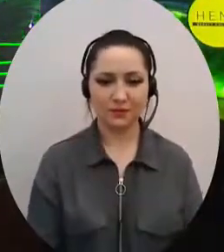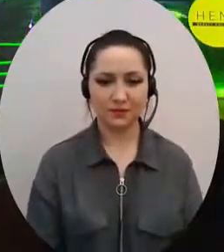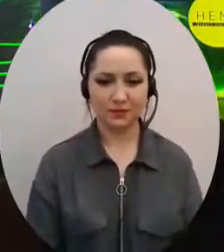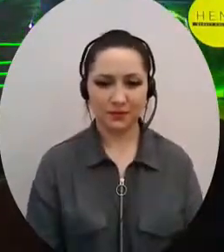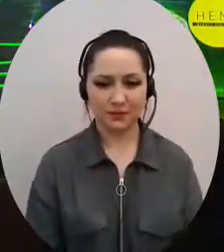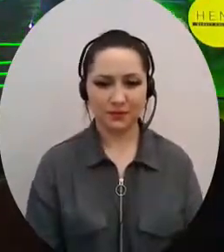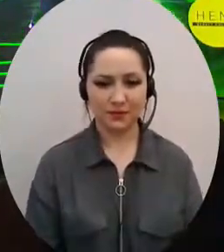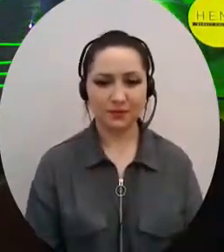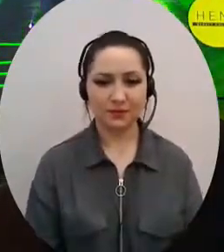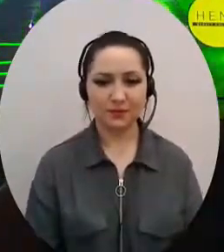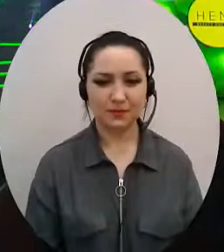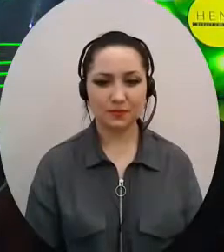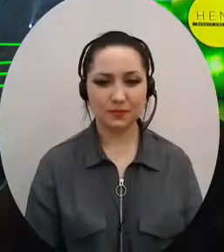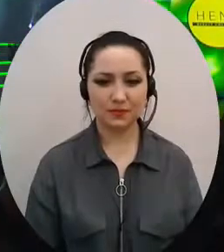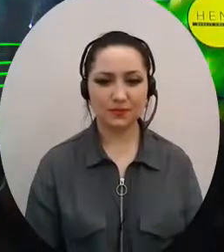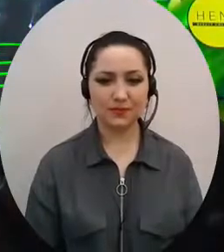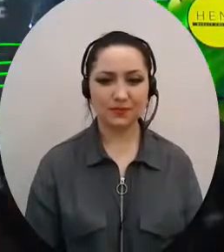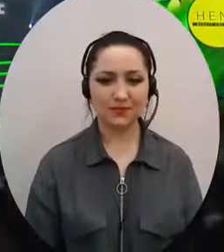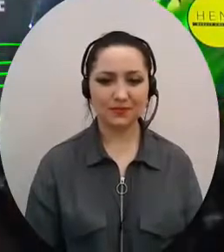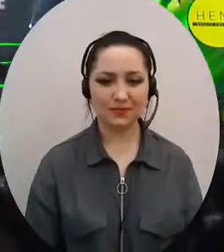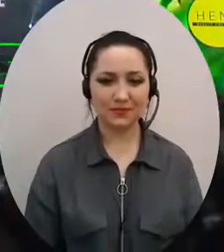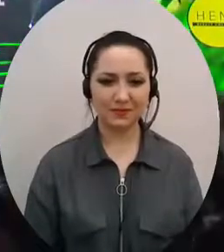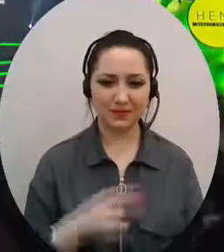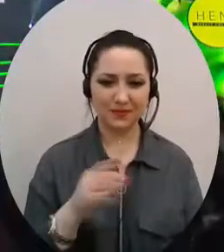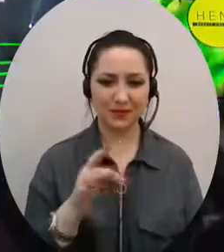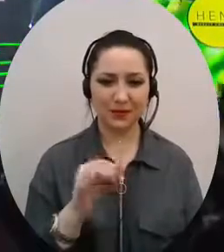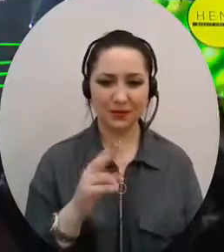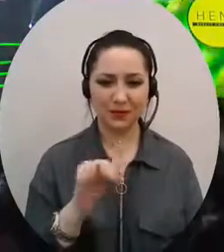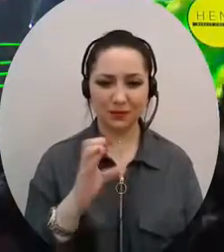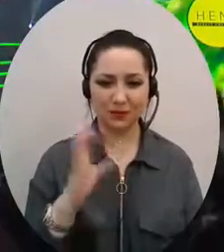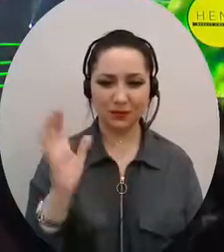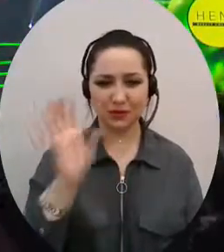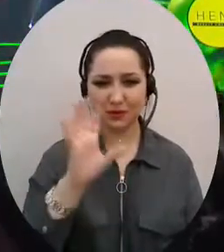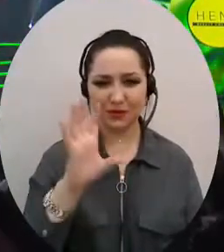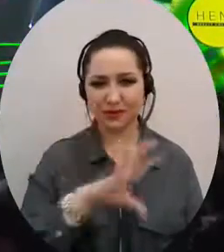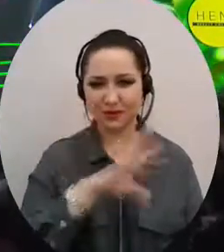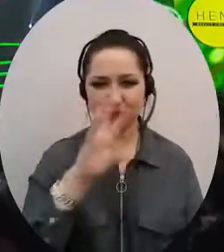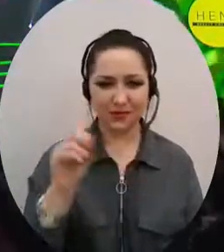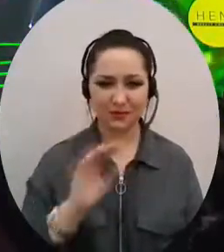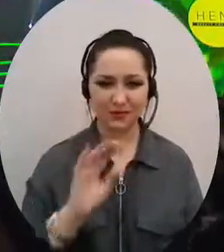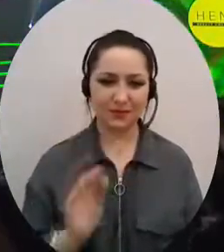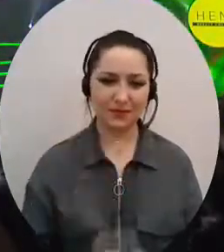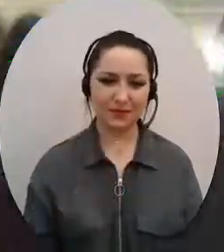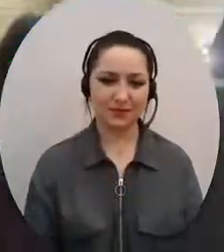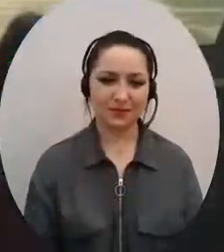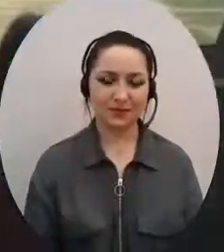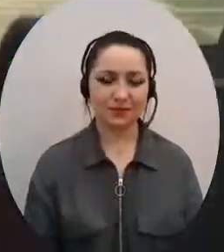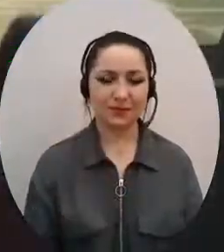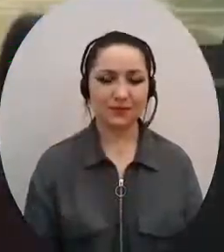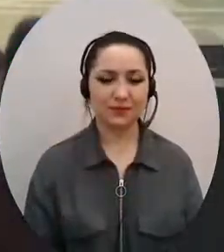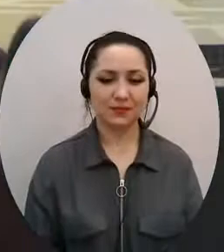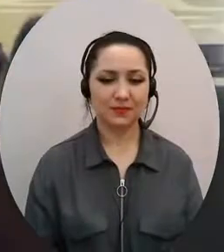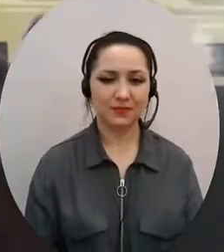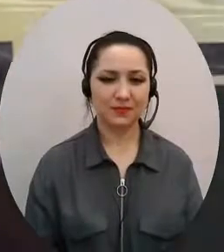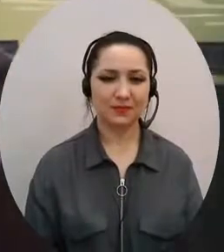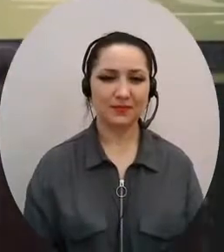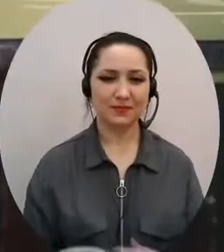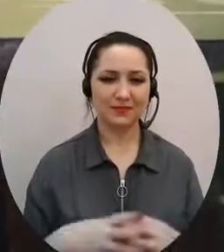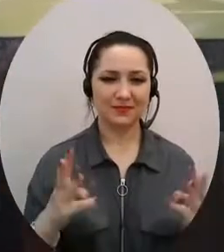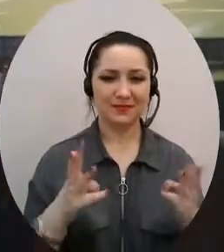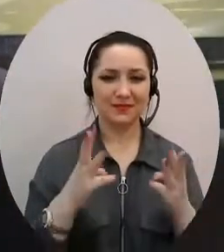делать. Крокус, привет! Спасибо! Огонь, просто солдат!